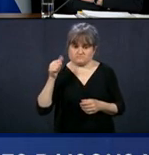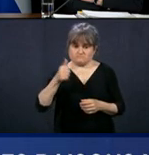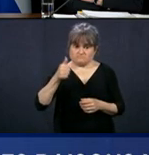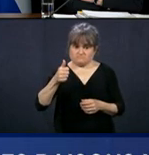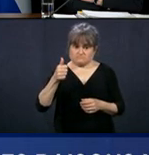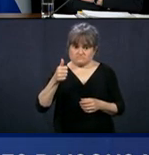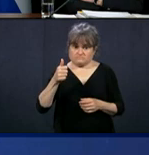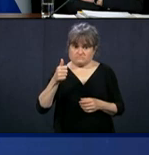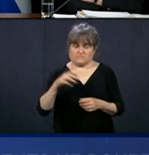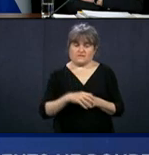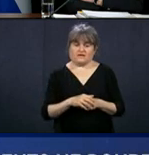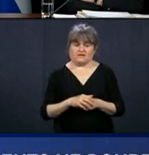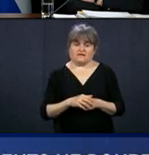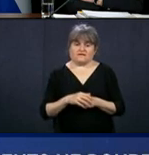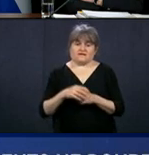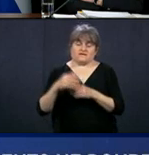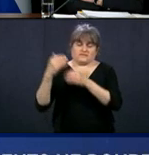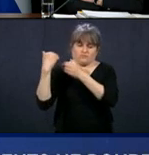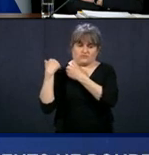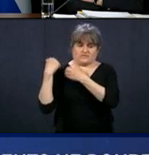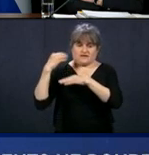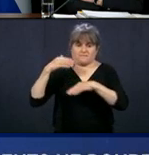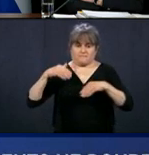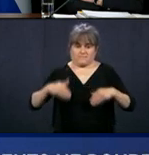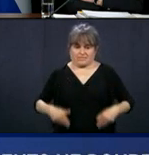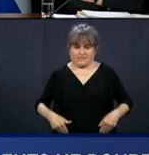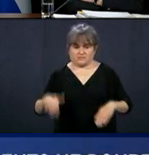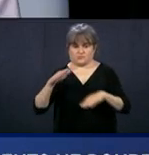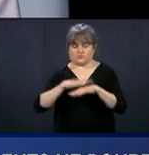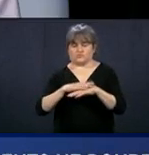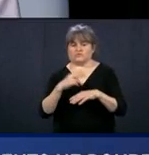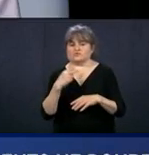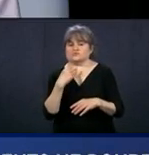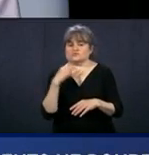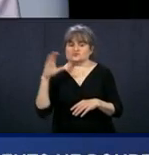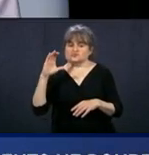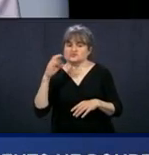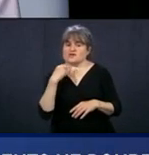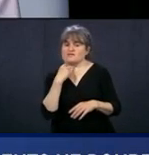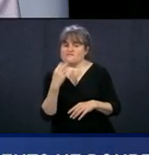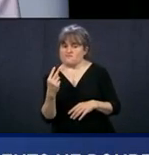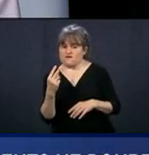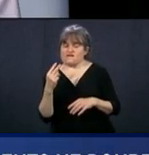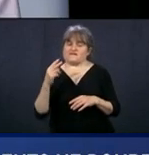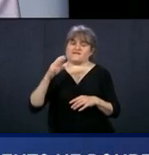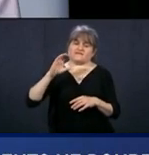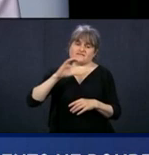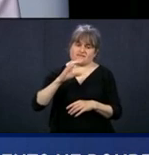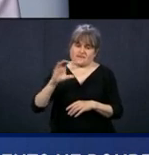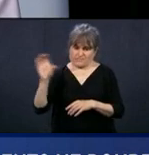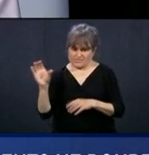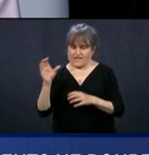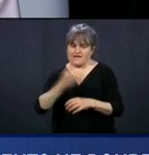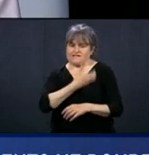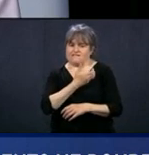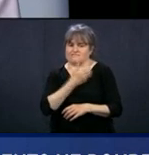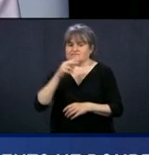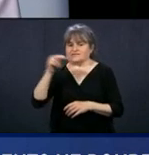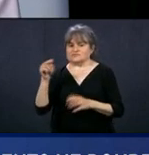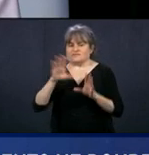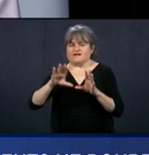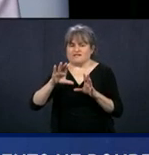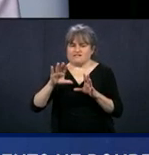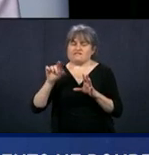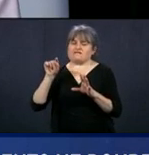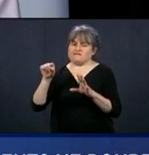région qui va jusqu'à Charlevoix, qui attend, ou en tout cas qui repose beaucoup sur le tourisme et qui aimerait ça recevoir des gens. Et votre